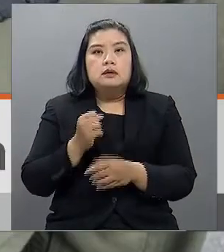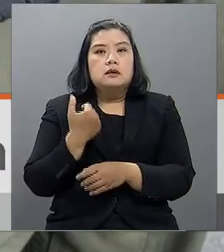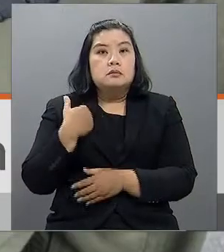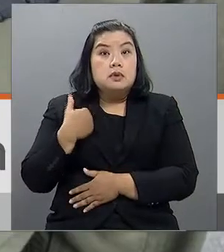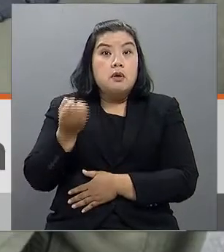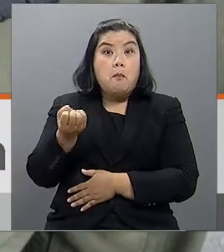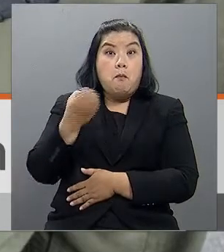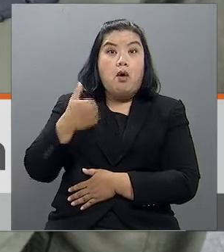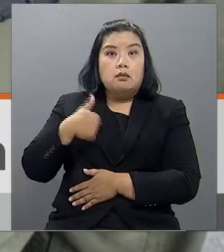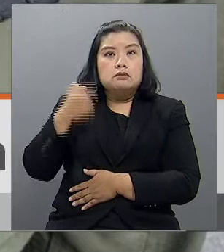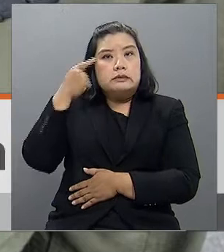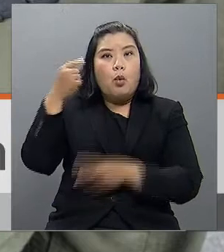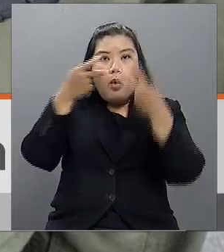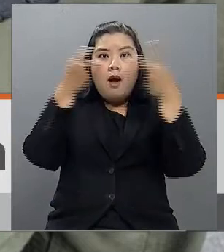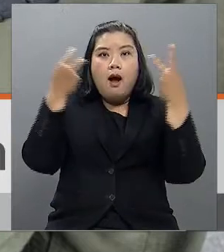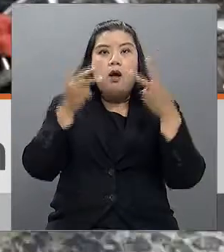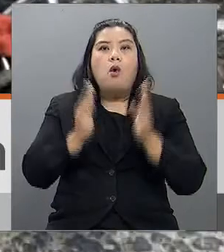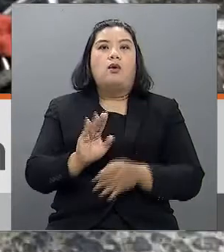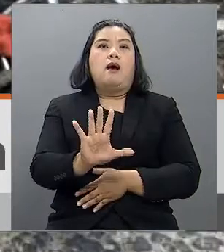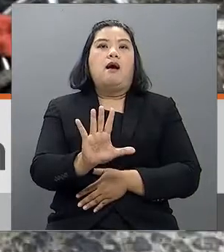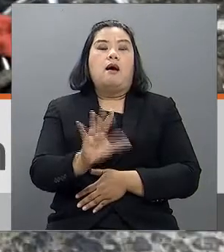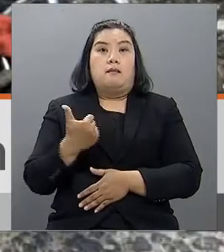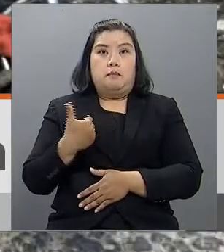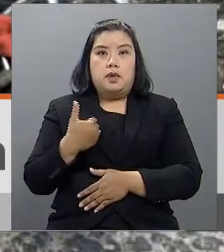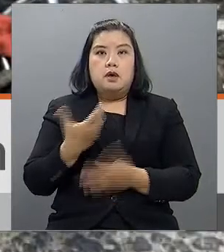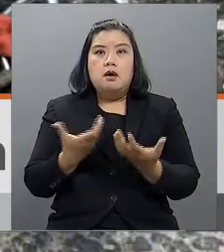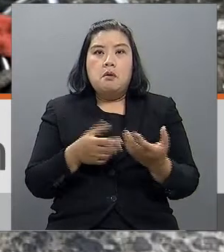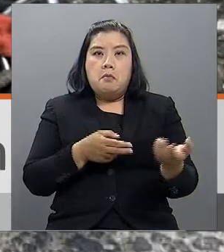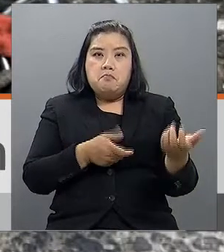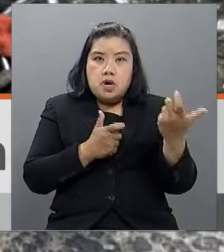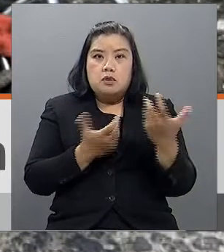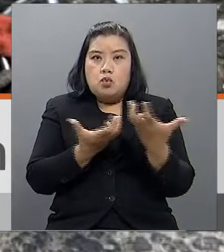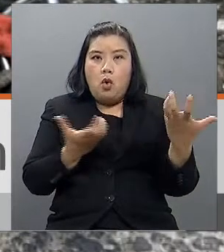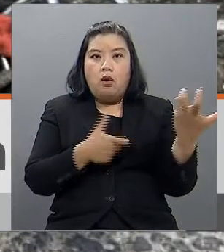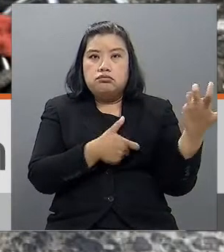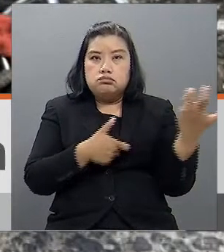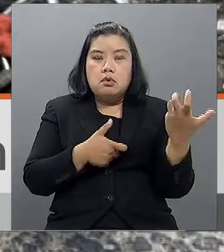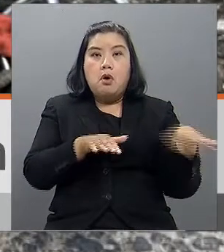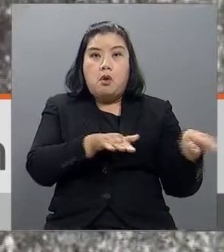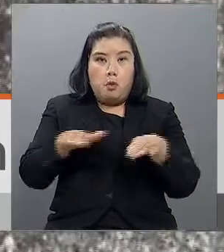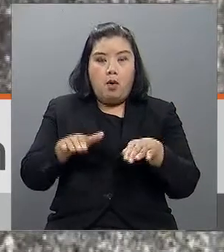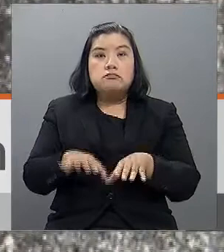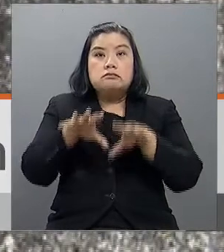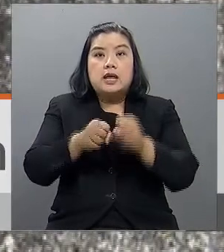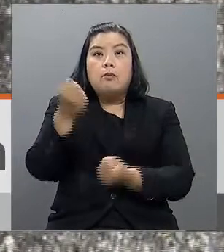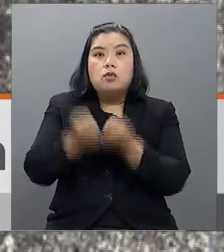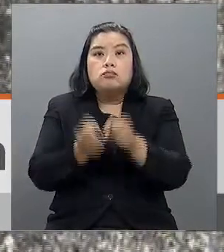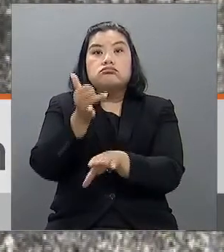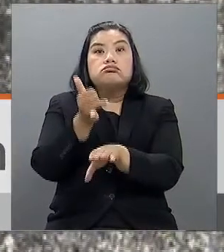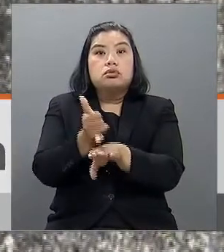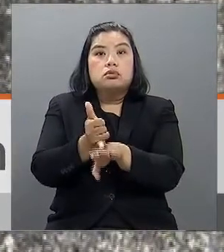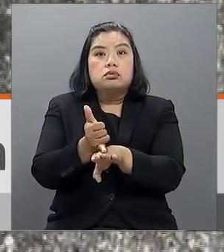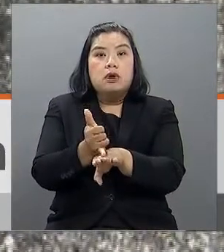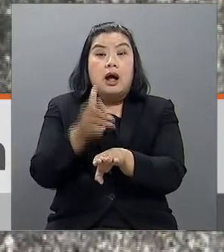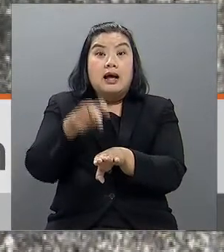ผู้ก่อเหตุ 5คนค่ะมีอาวุธครบมือนะคะได้มีการจับตัวพนักงานขับรถขนส่งพัสดุ 1คนและก็เอาตัวพนักงาน